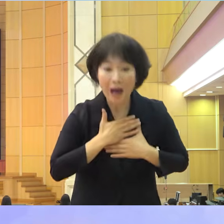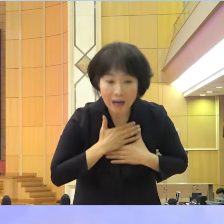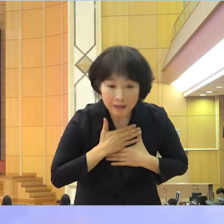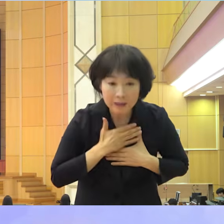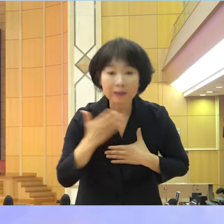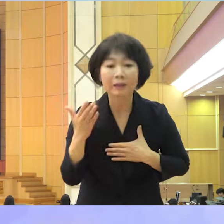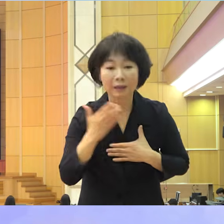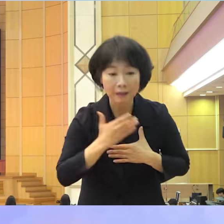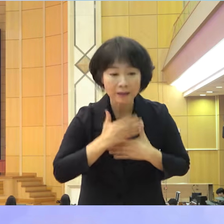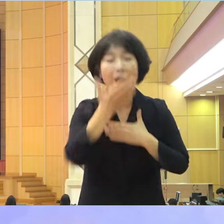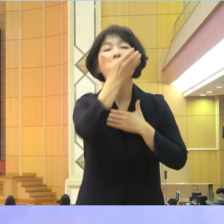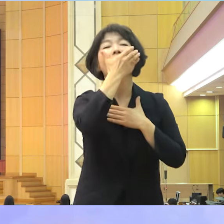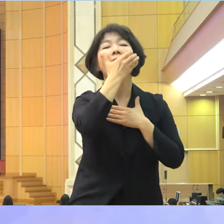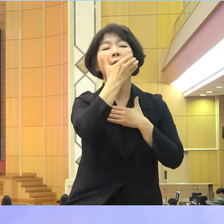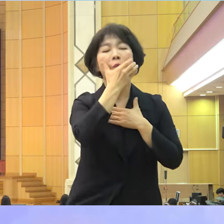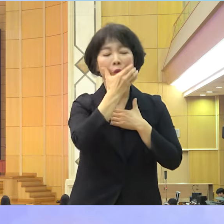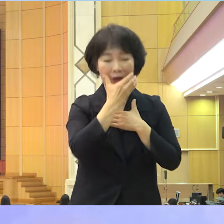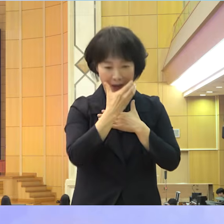나는